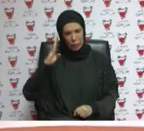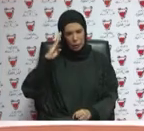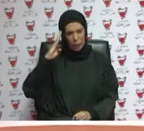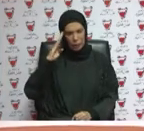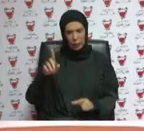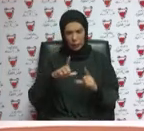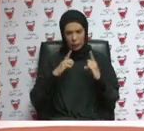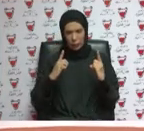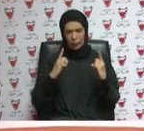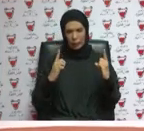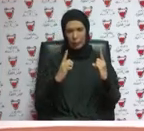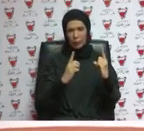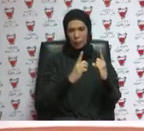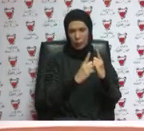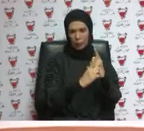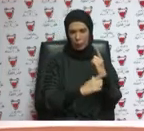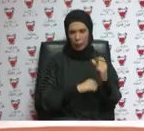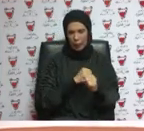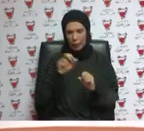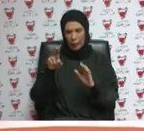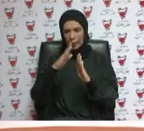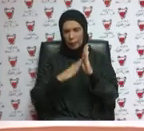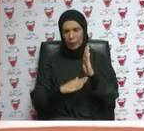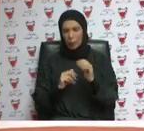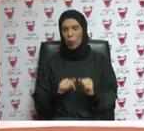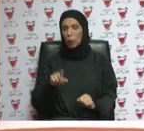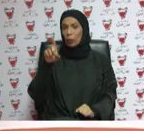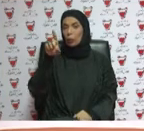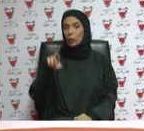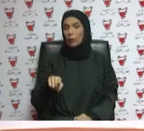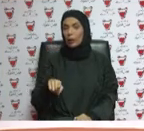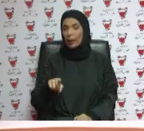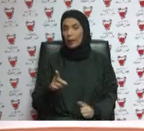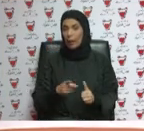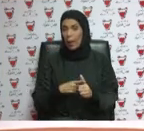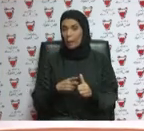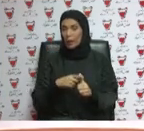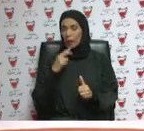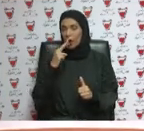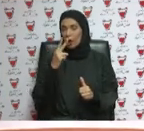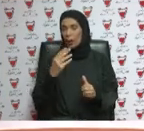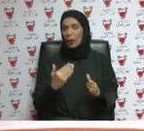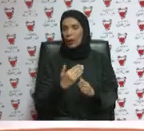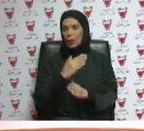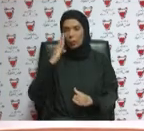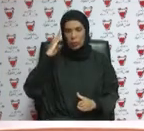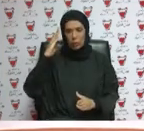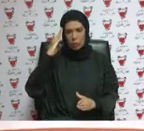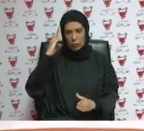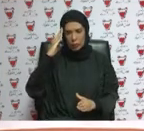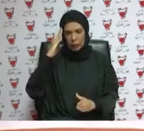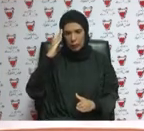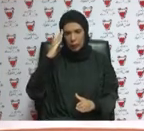اللجان وعلى يعني أعدادهم للتقرير، ولكن اليوم أنا حابة أبتدي مداخلتي وأشكر